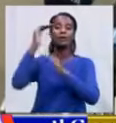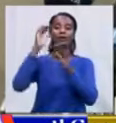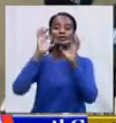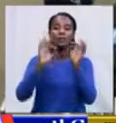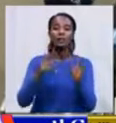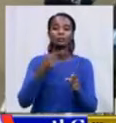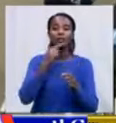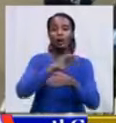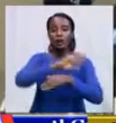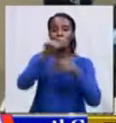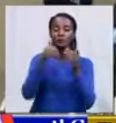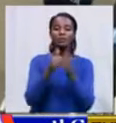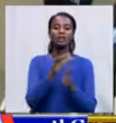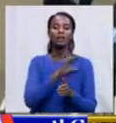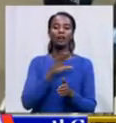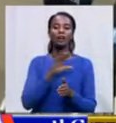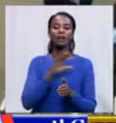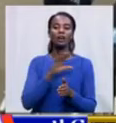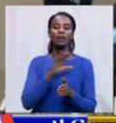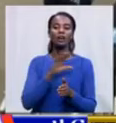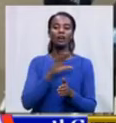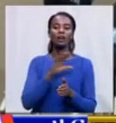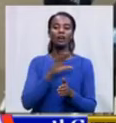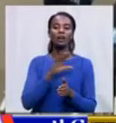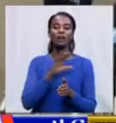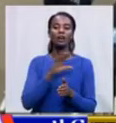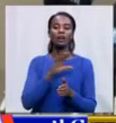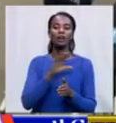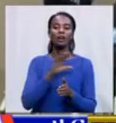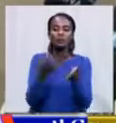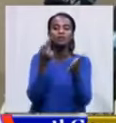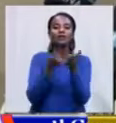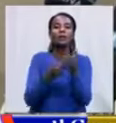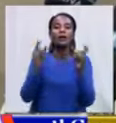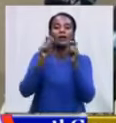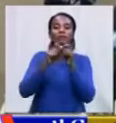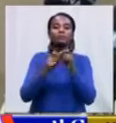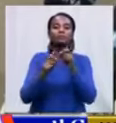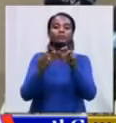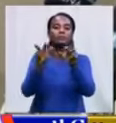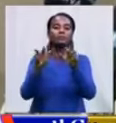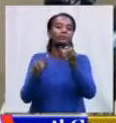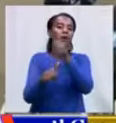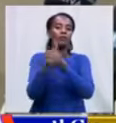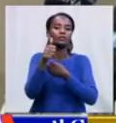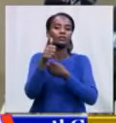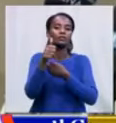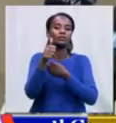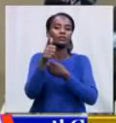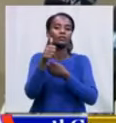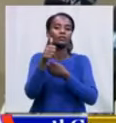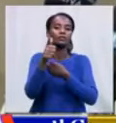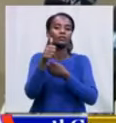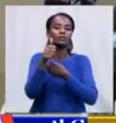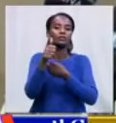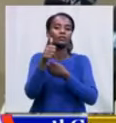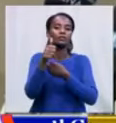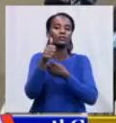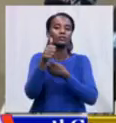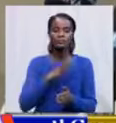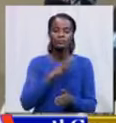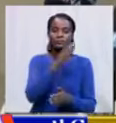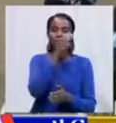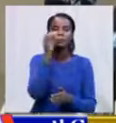ሁላ ጌትነቱን ያሳወቀበት እንዲህ አደጋ ስለሆነ በዚህ በኩል ሲያወት ደግሞ ለሰዎች